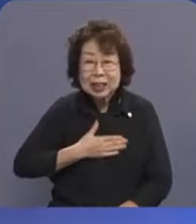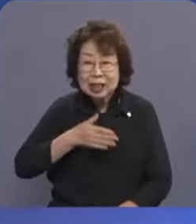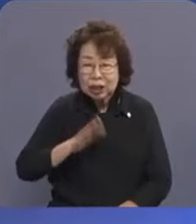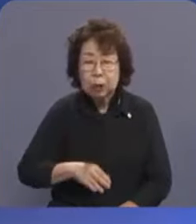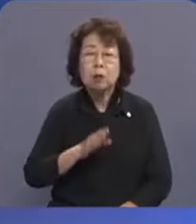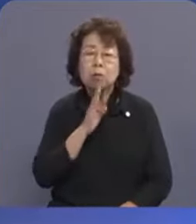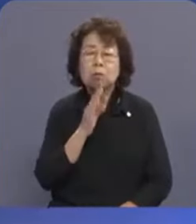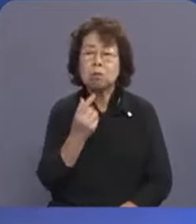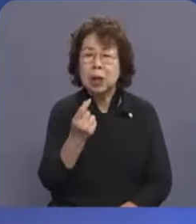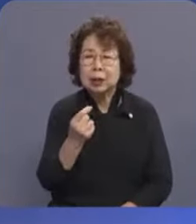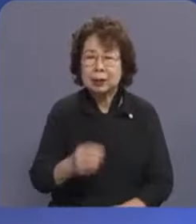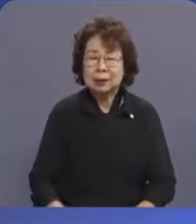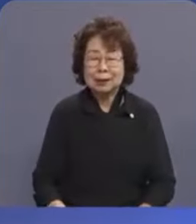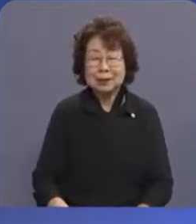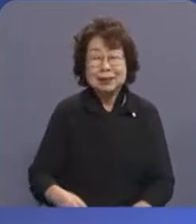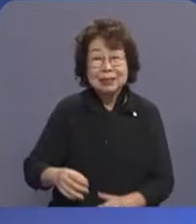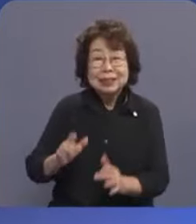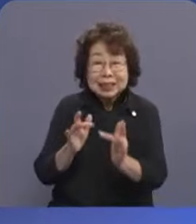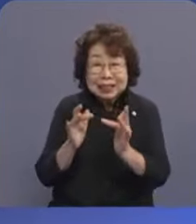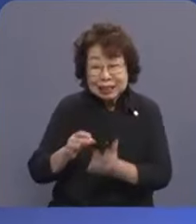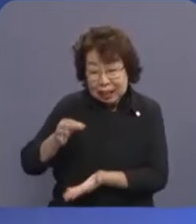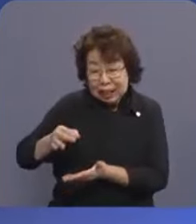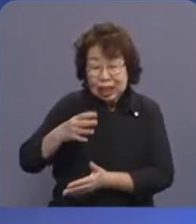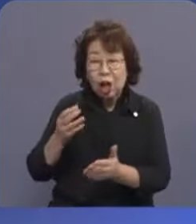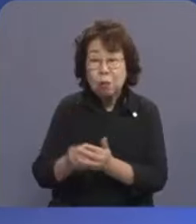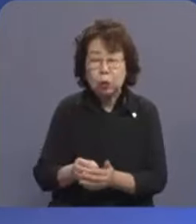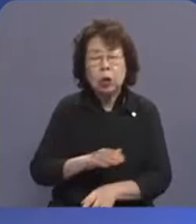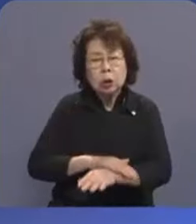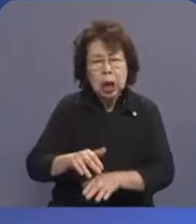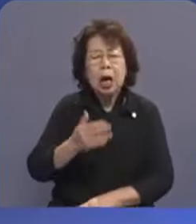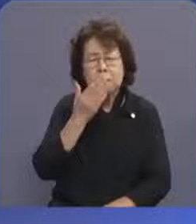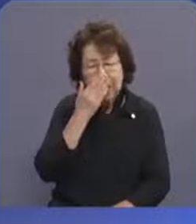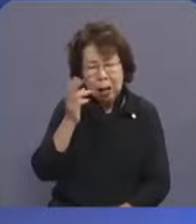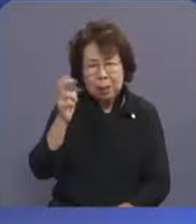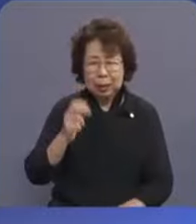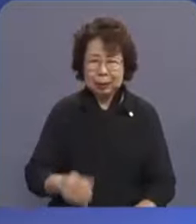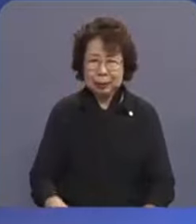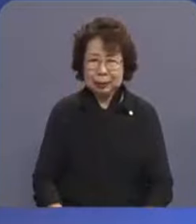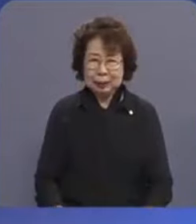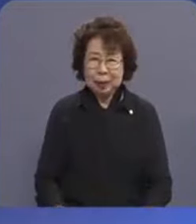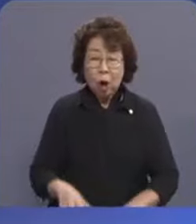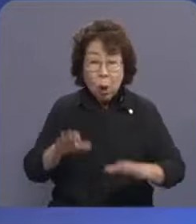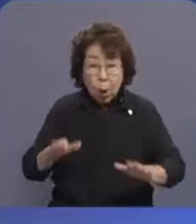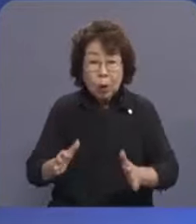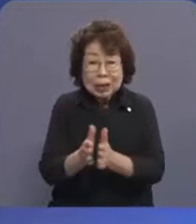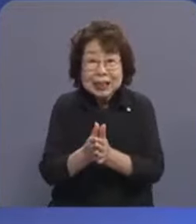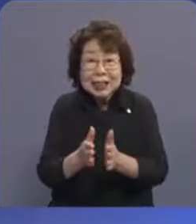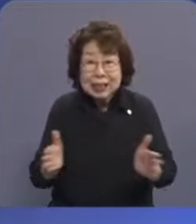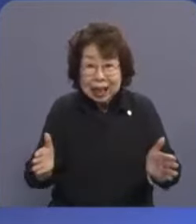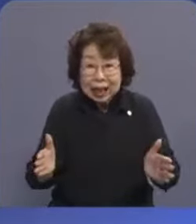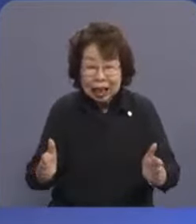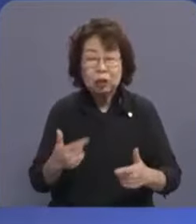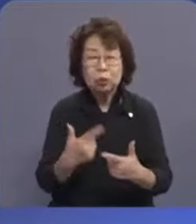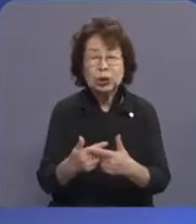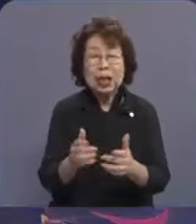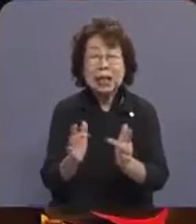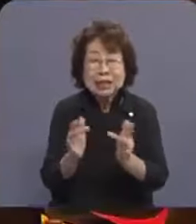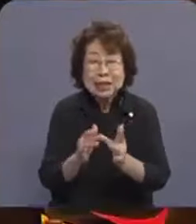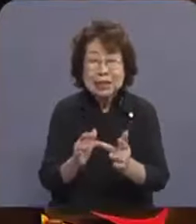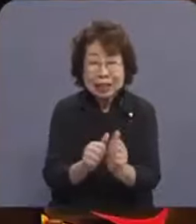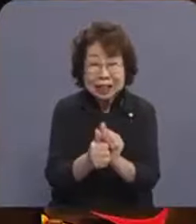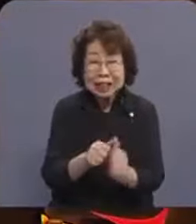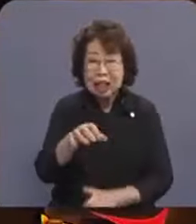당연하죠 이런 가상자산이 지금까지 주류를 이루고 있기 때문입니다 예 근데 오늘 출범한 부산 디지털 자산